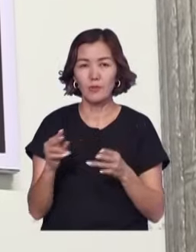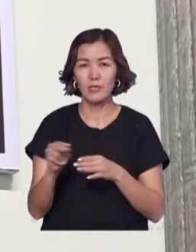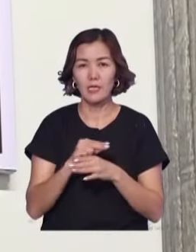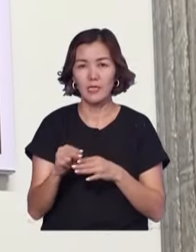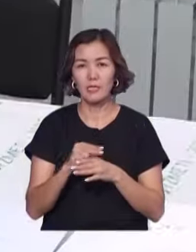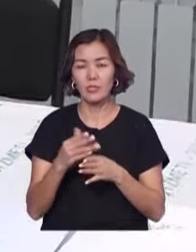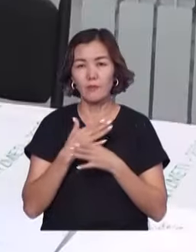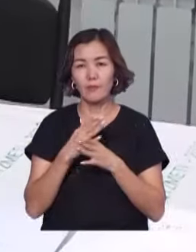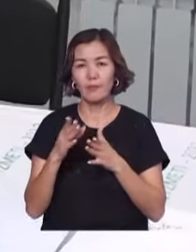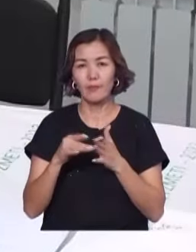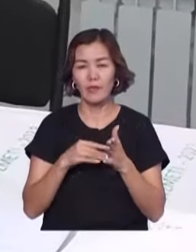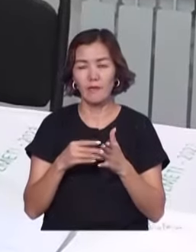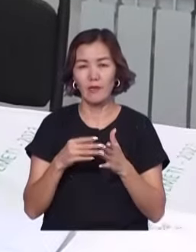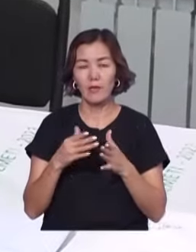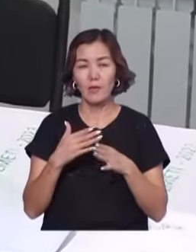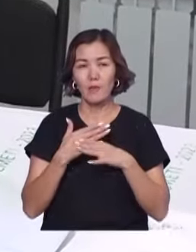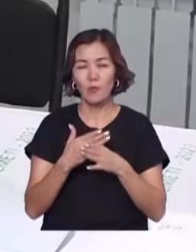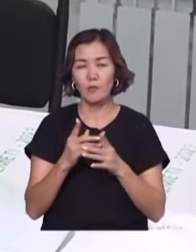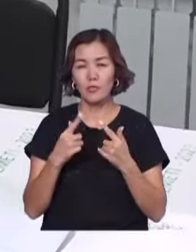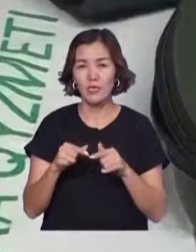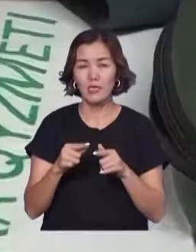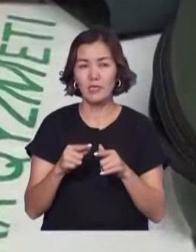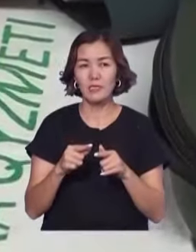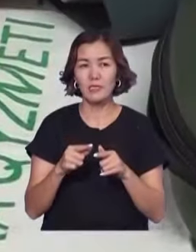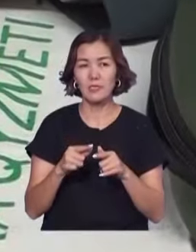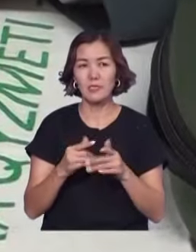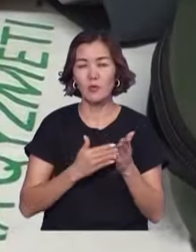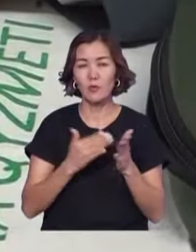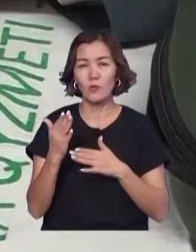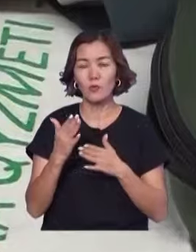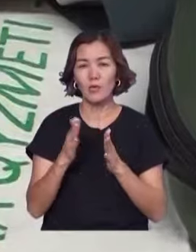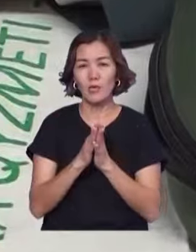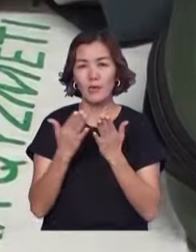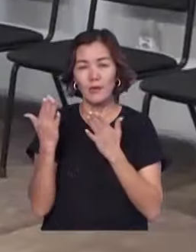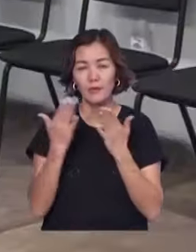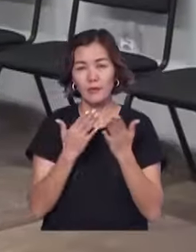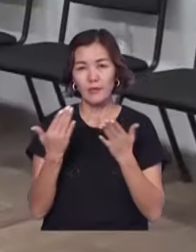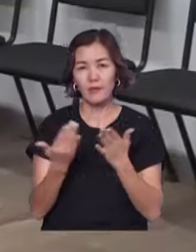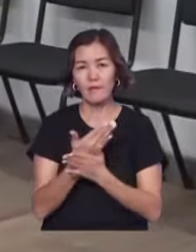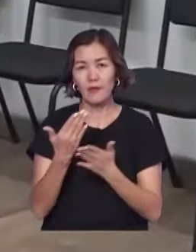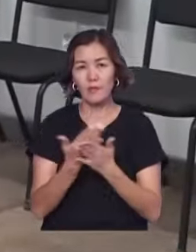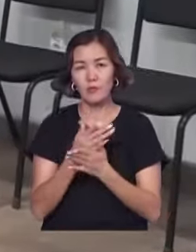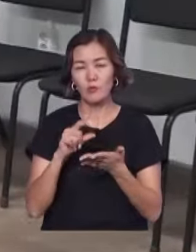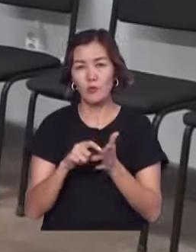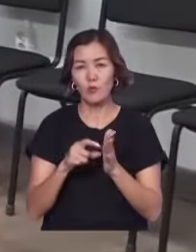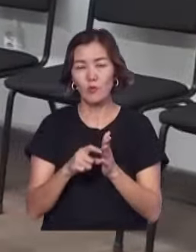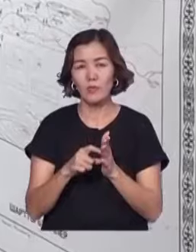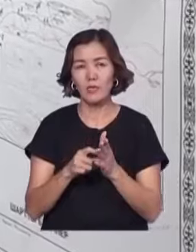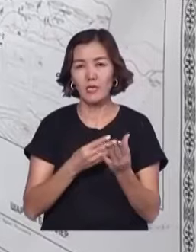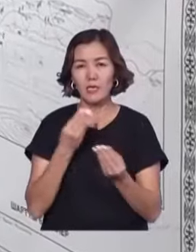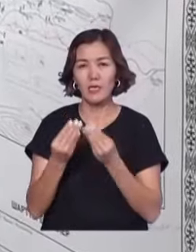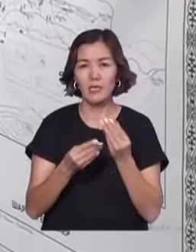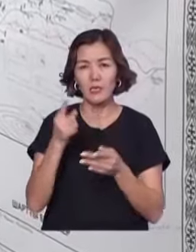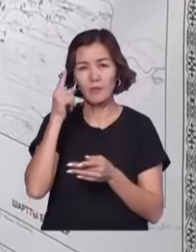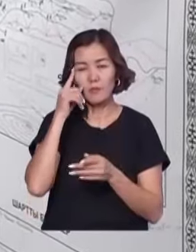лечения и оказания первой помощи. Для организации досуга и повышения уровня знаний есть информационно-воспитательная комната. В ней жители